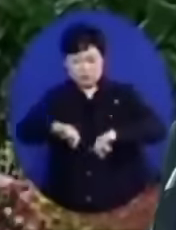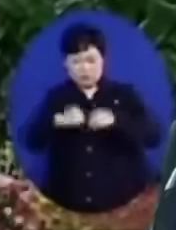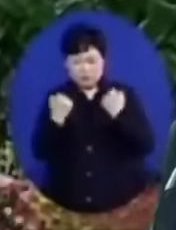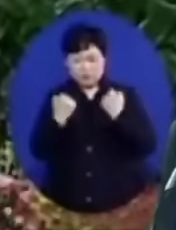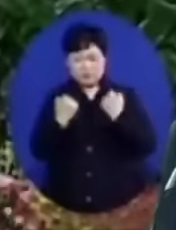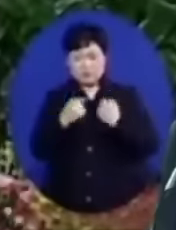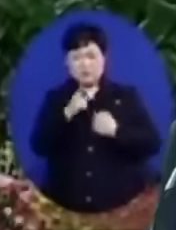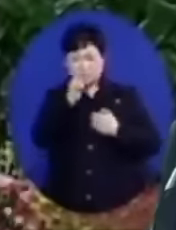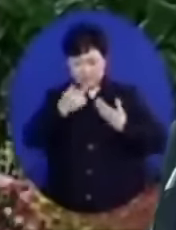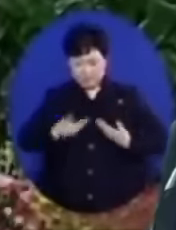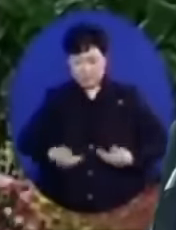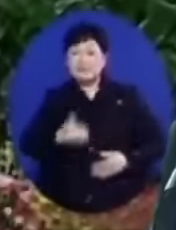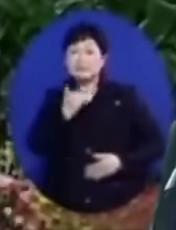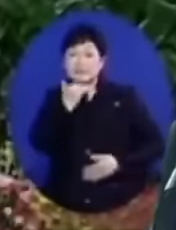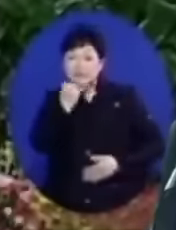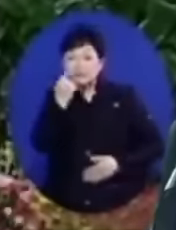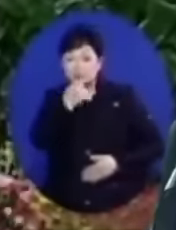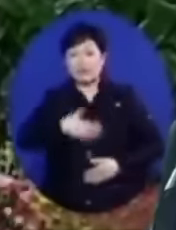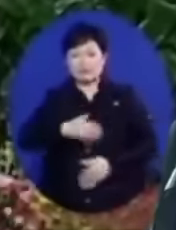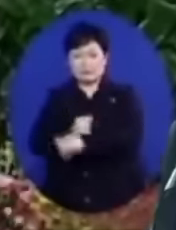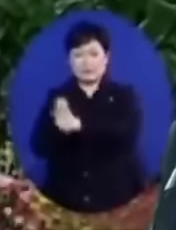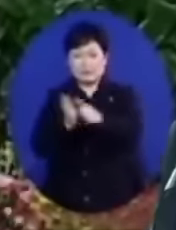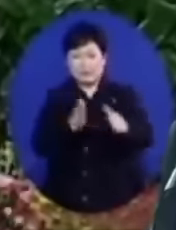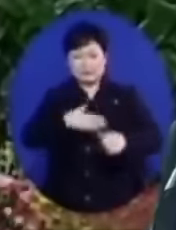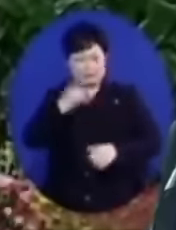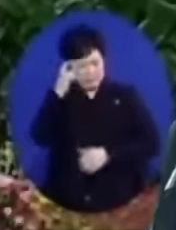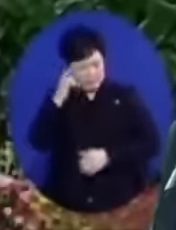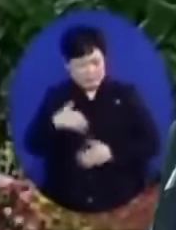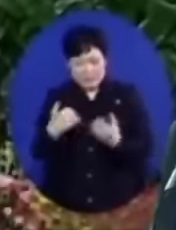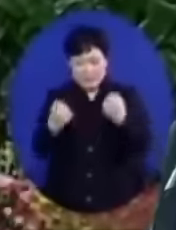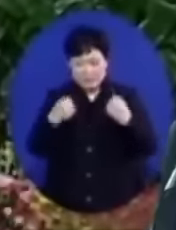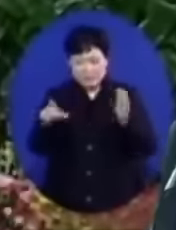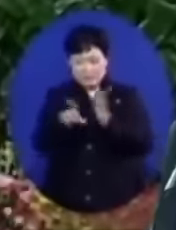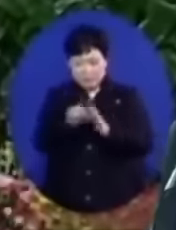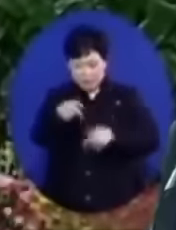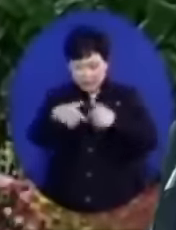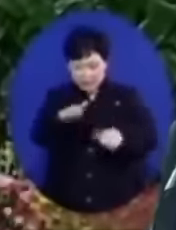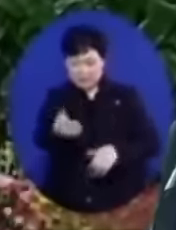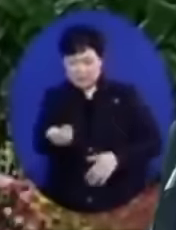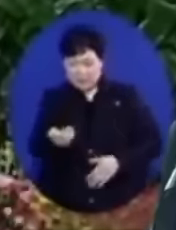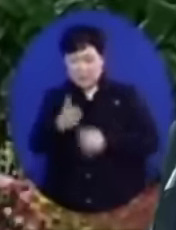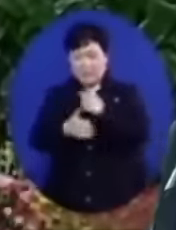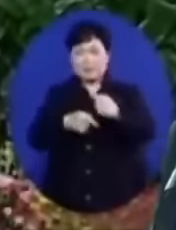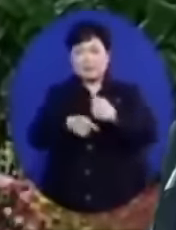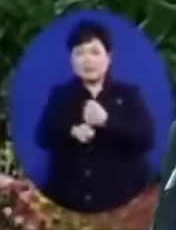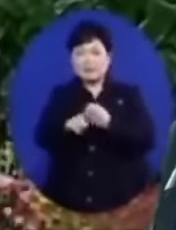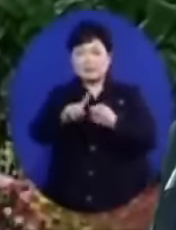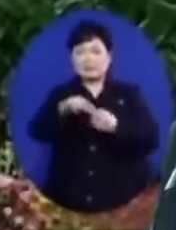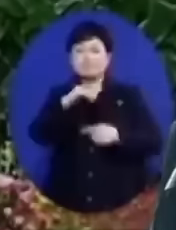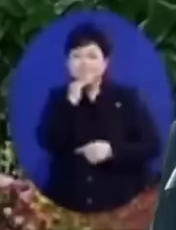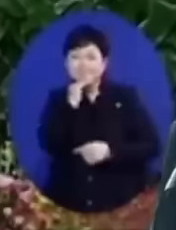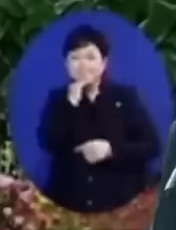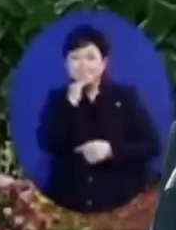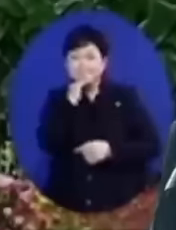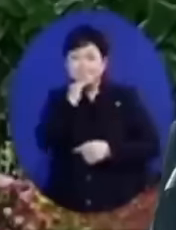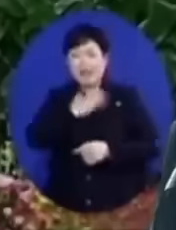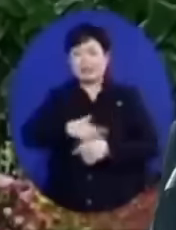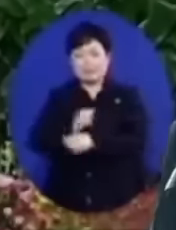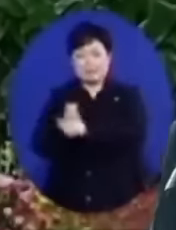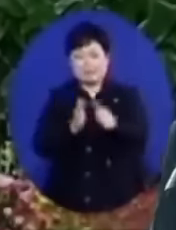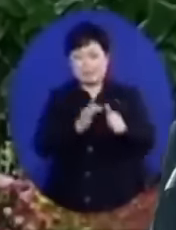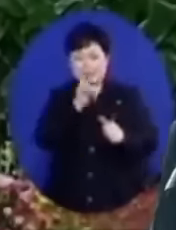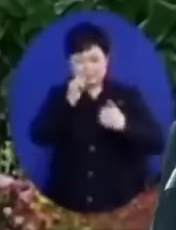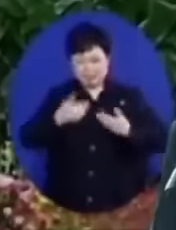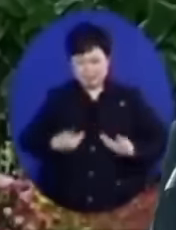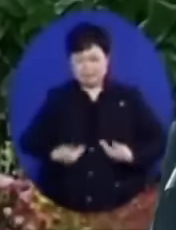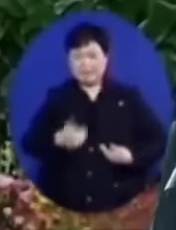잠잠히 기다릴 줄 알아야 하는 것입니다. 내 생각과 내 힘으로 믿고 나아가기 전에 먼저 하나님의 뜻을 기다려야 합니다. 우리가 잠잠히